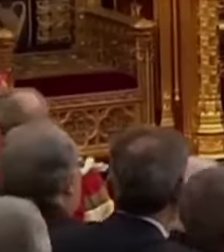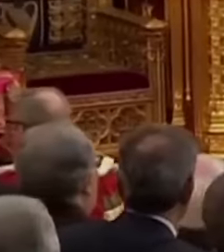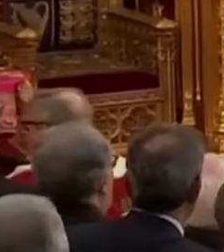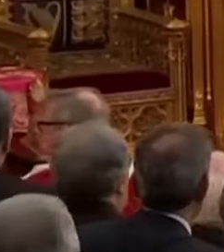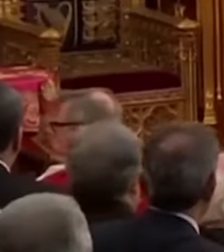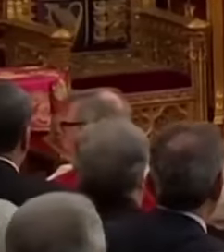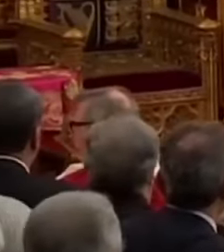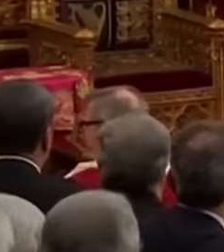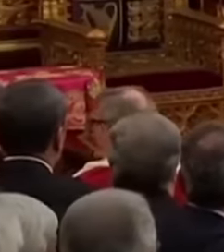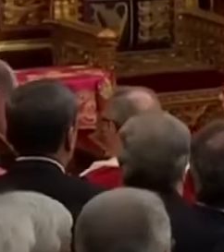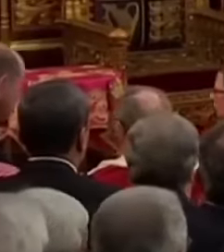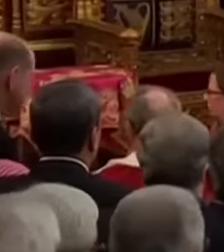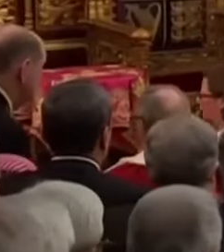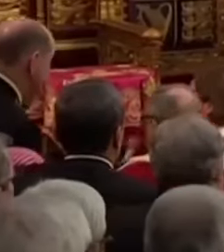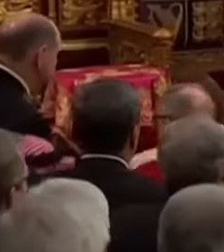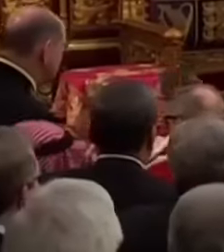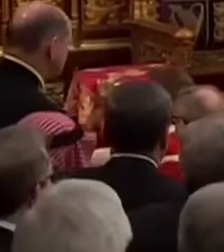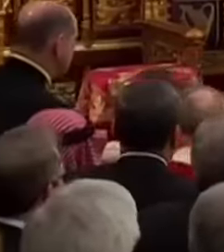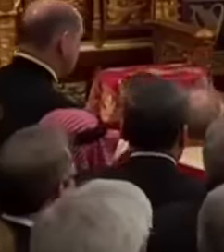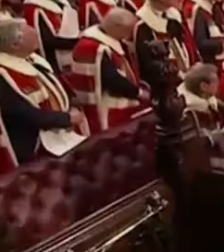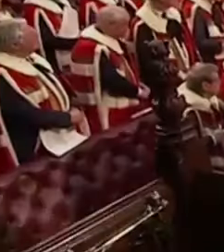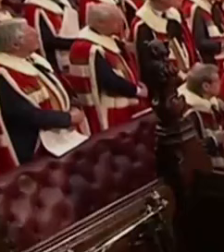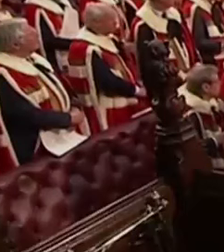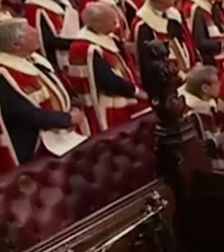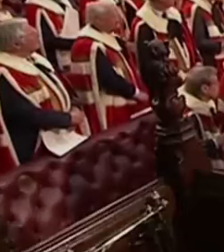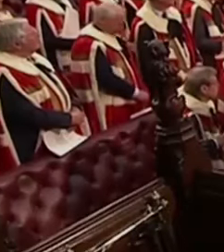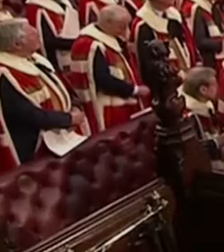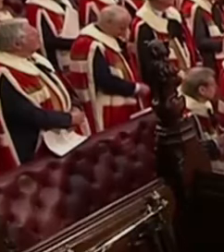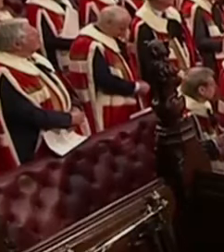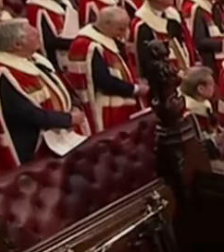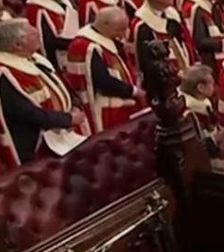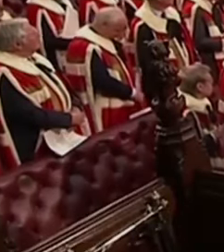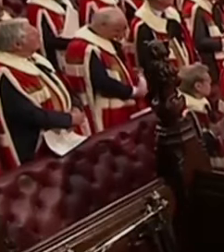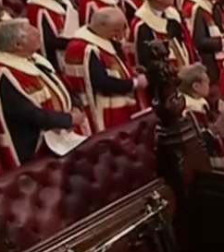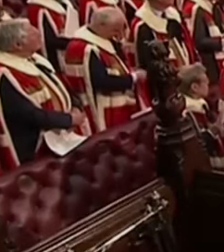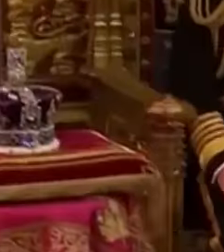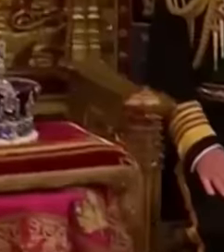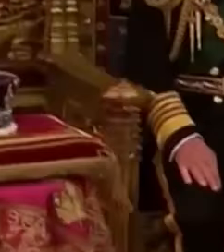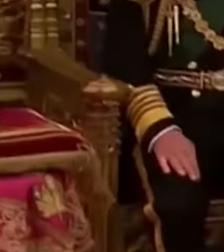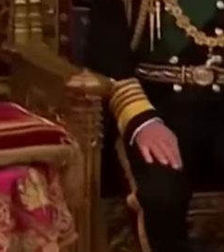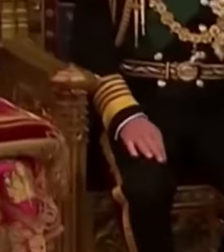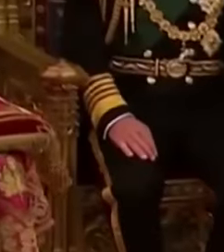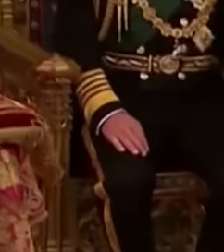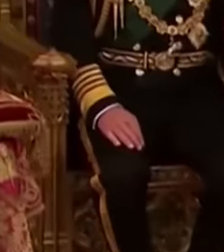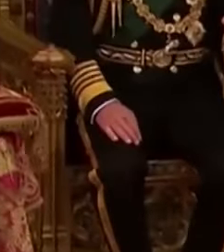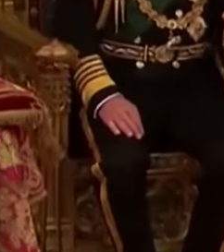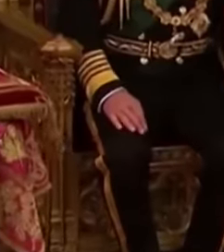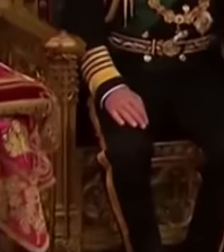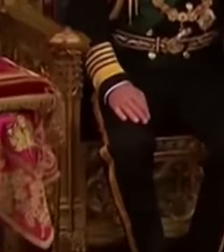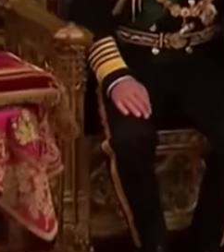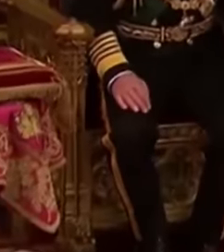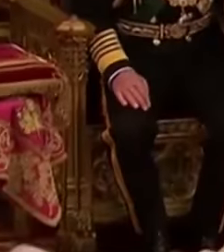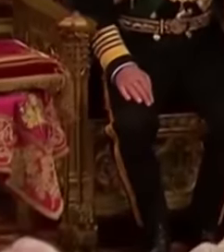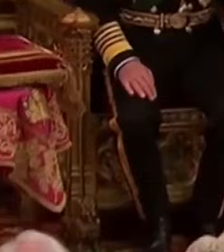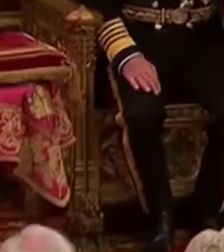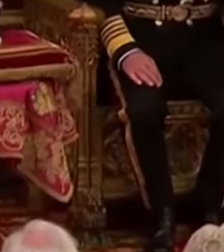Νωρίς το βράδυ σήμερα, ο Κάρολος ο Τρίτος, ο νέος βασιλιάς της Βρετανίας, θα απευθυνθεί στους πολίτες της χώρας. Το πρώτο του μήνυμα,